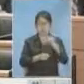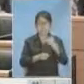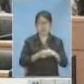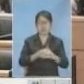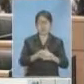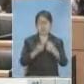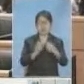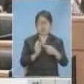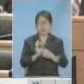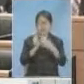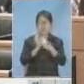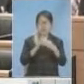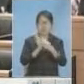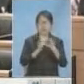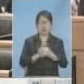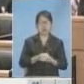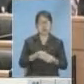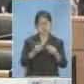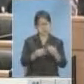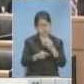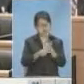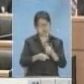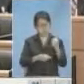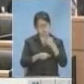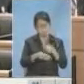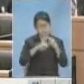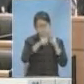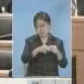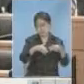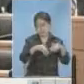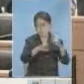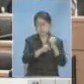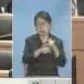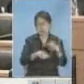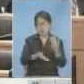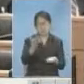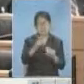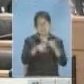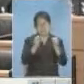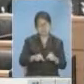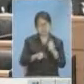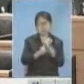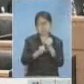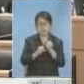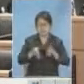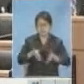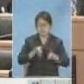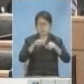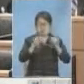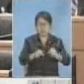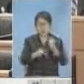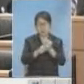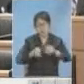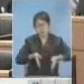าส่วนกลางเนี่ยกับถ่ายโอนในเรื่องต่างๆไปให้กับท้องถิ่นมากมายไม่ว่าจะเป็นถนนนะครับไม่ว่าจะเป็นคลองนะ